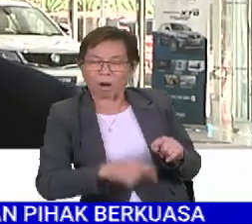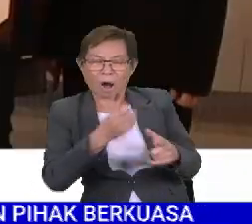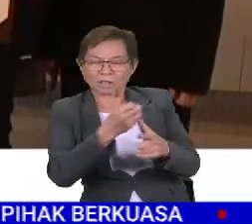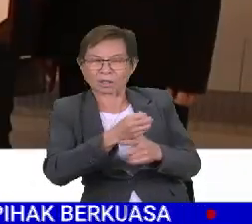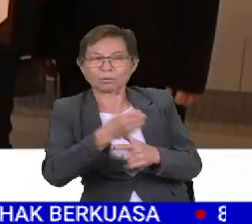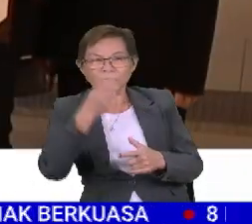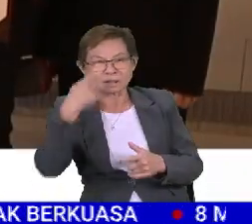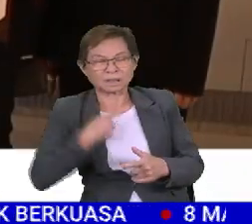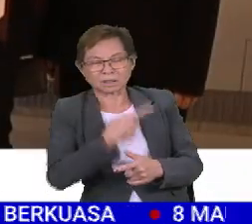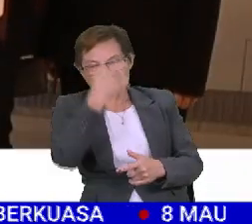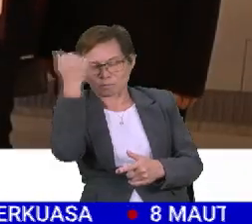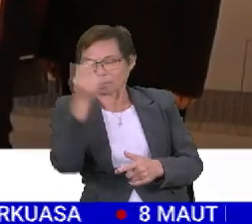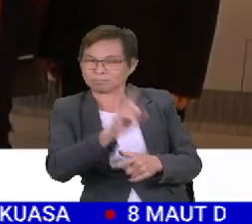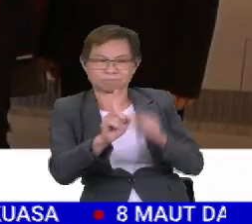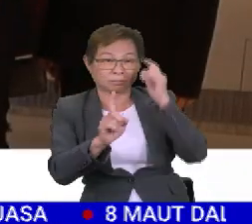lupakan.